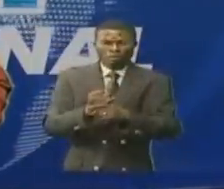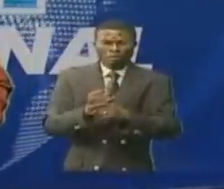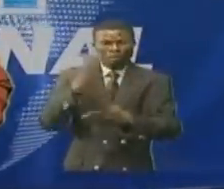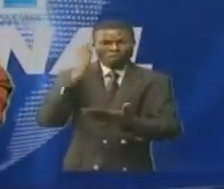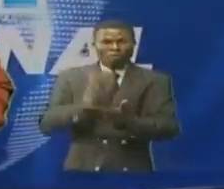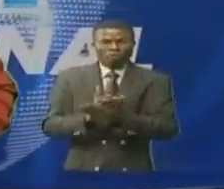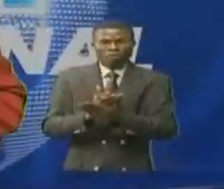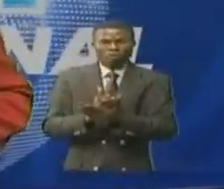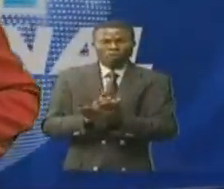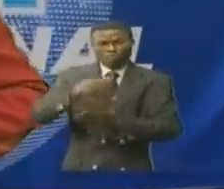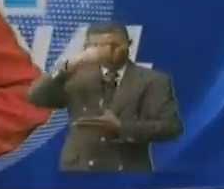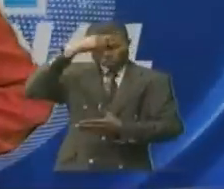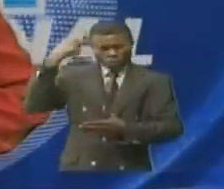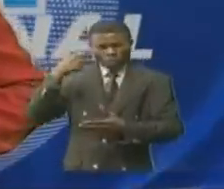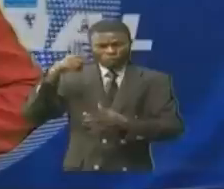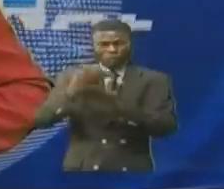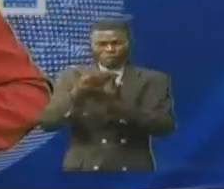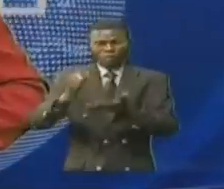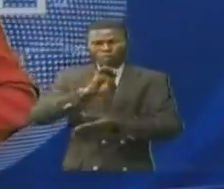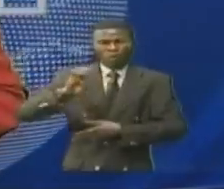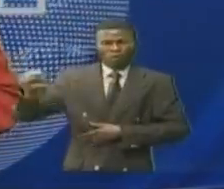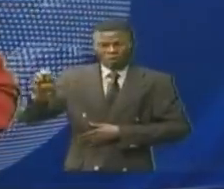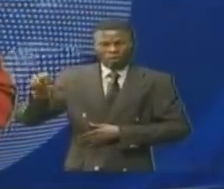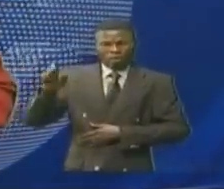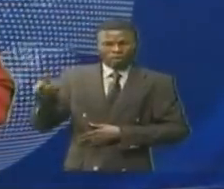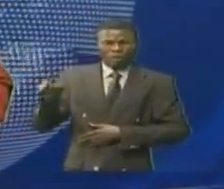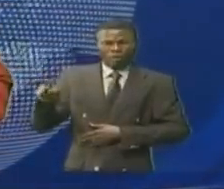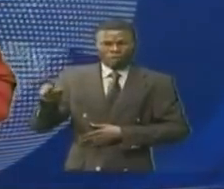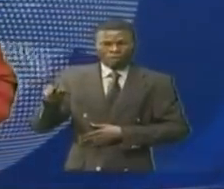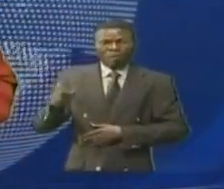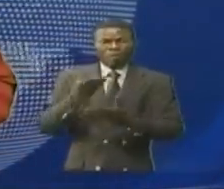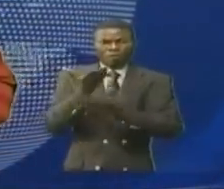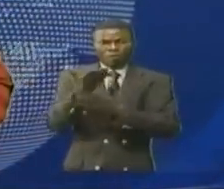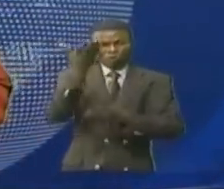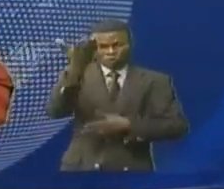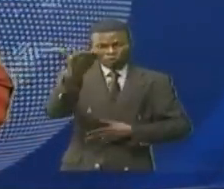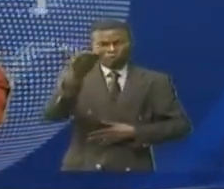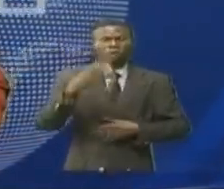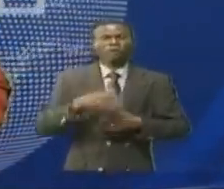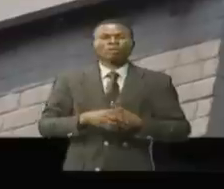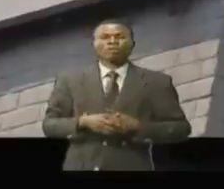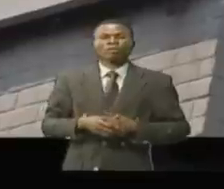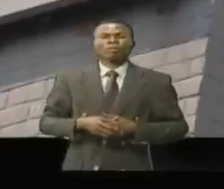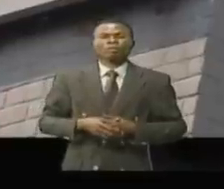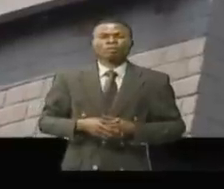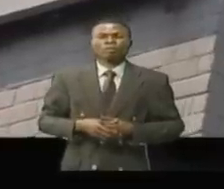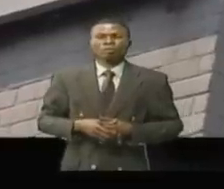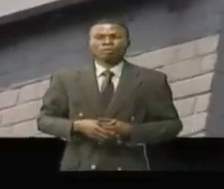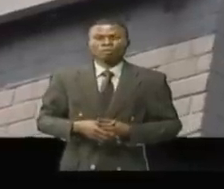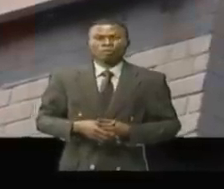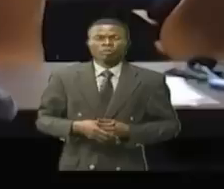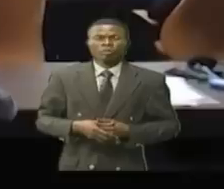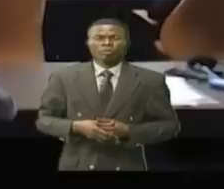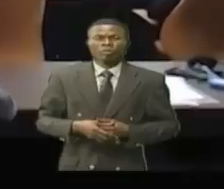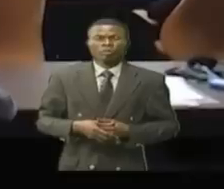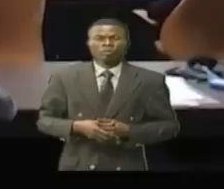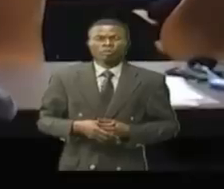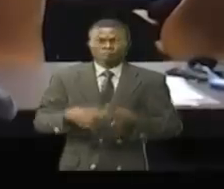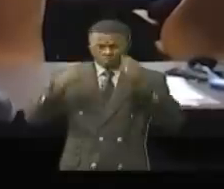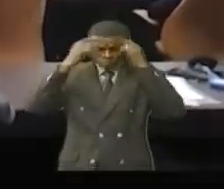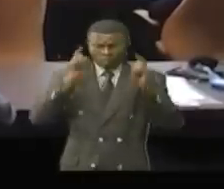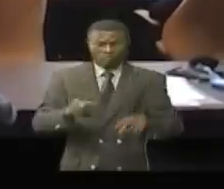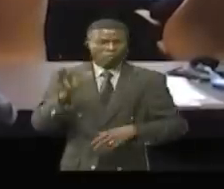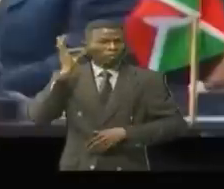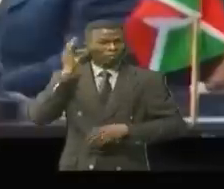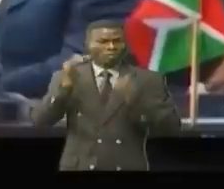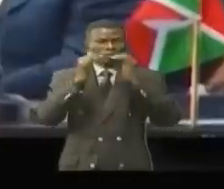fin à la crise qui se vit dans la région des Grands Lacs. Robert Ndeye-Chisense pour le reportage. L'accord cadre d'Addis Abeba pour la paix,